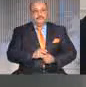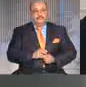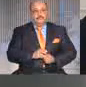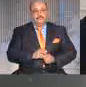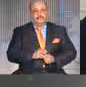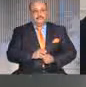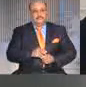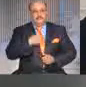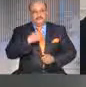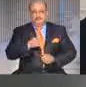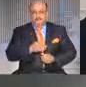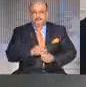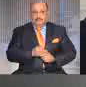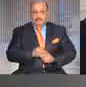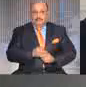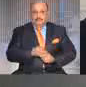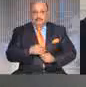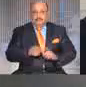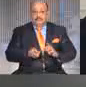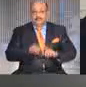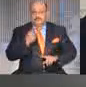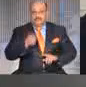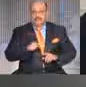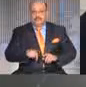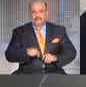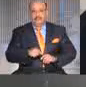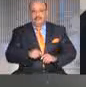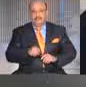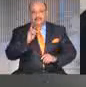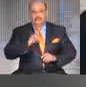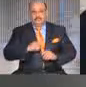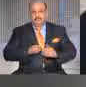عدم توعية النساء وتسلحهن